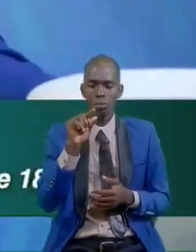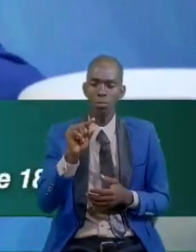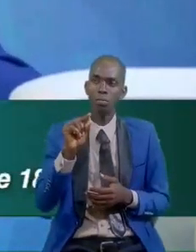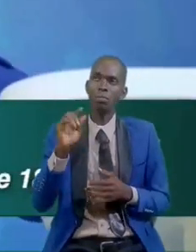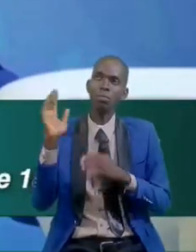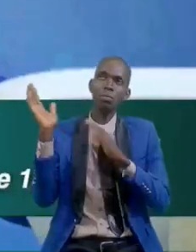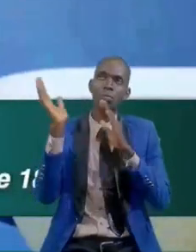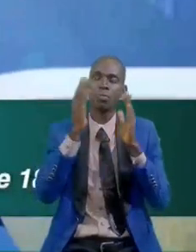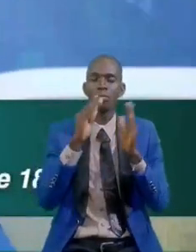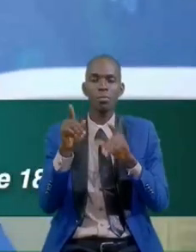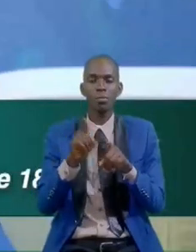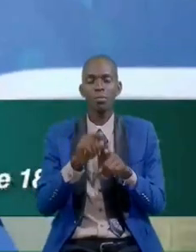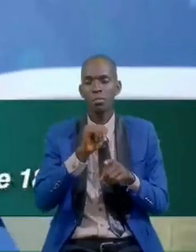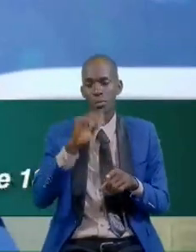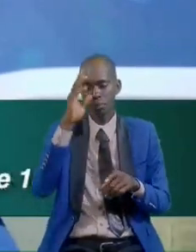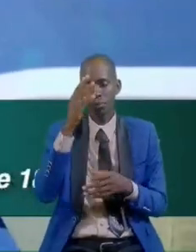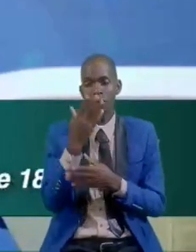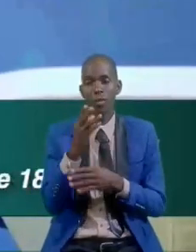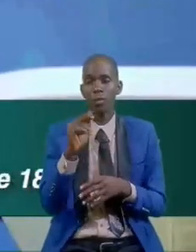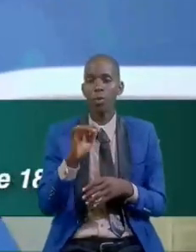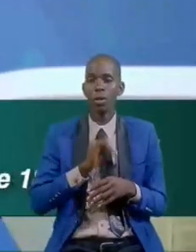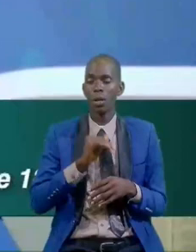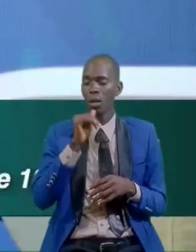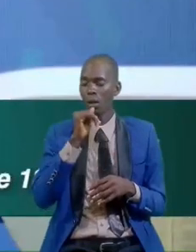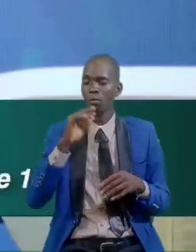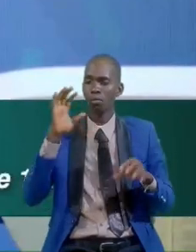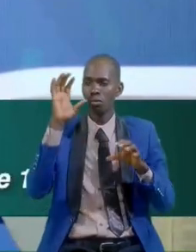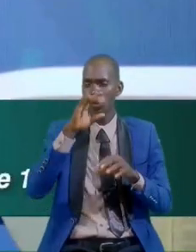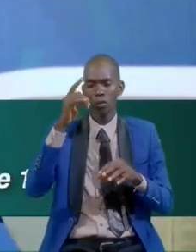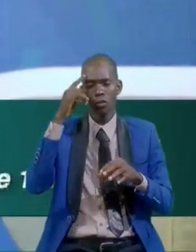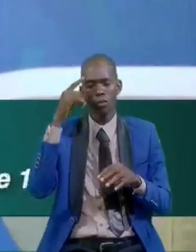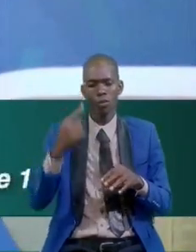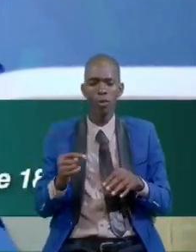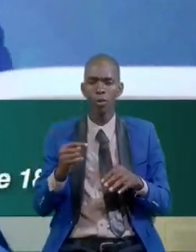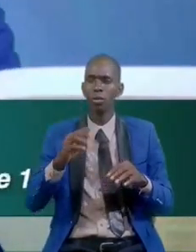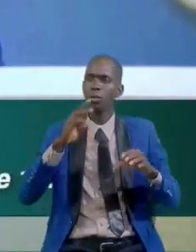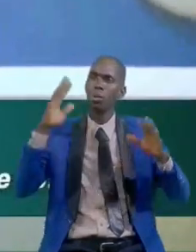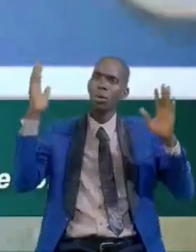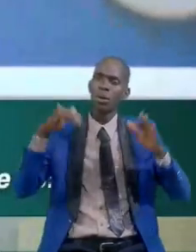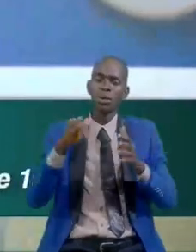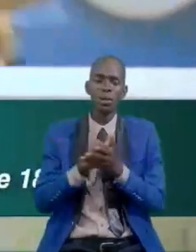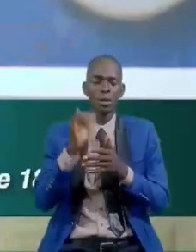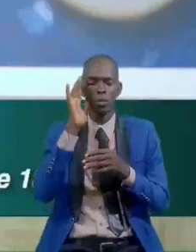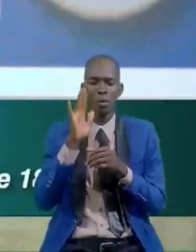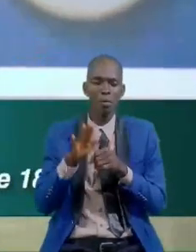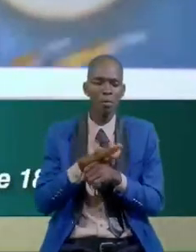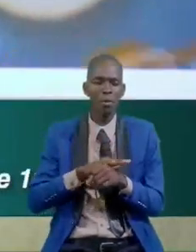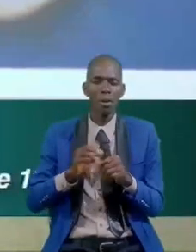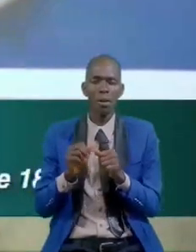un petit nuage, comme la paume d'un homme. Nous cherchons la pluie qui va remplir tout le pays. Mais il